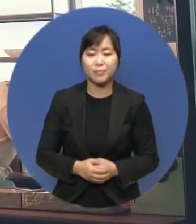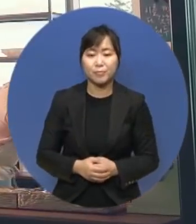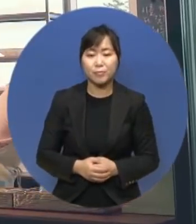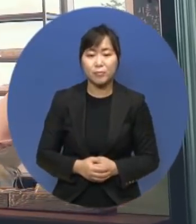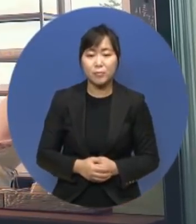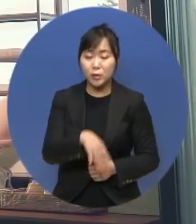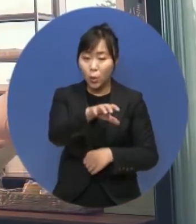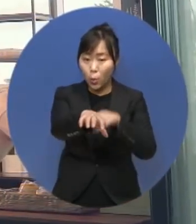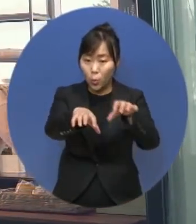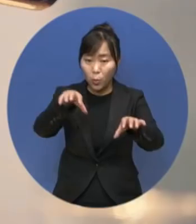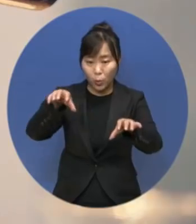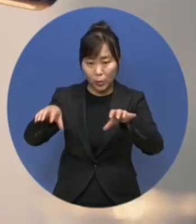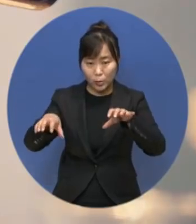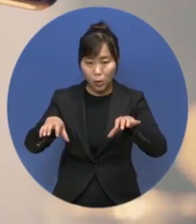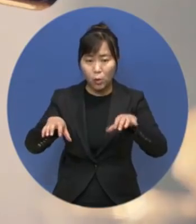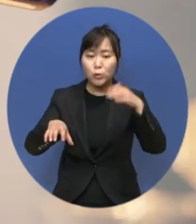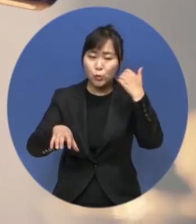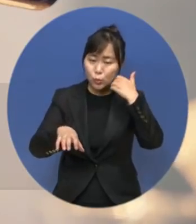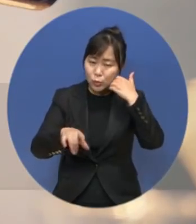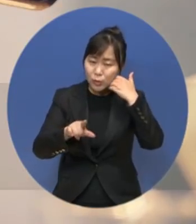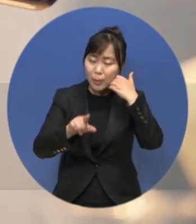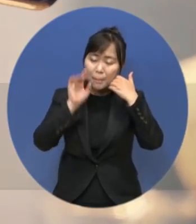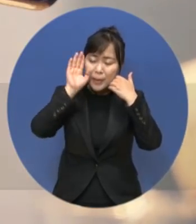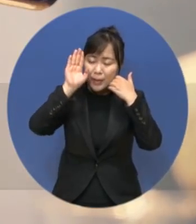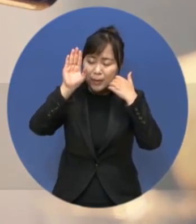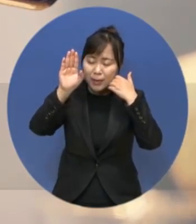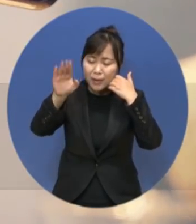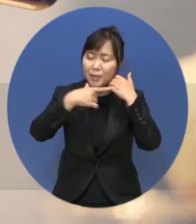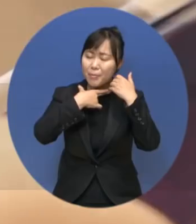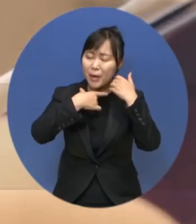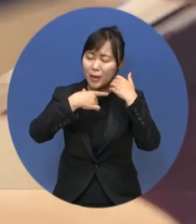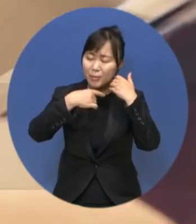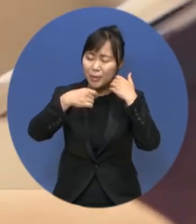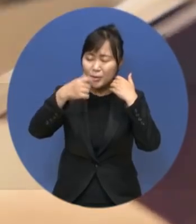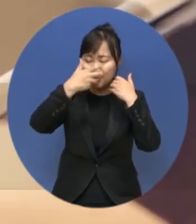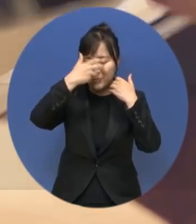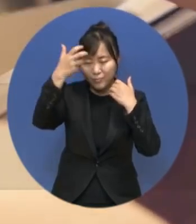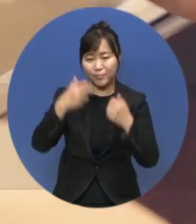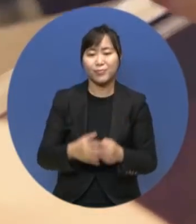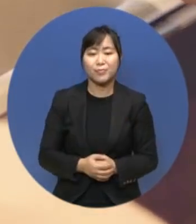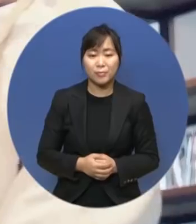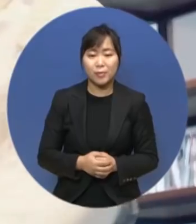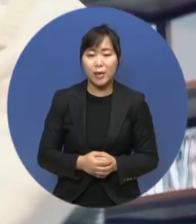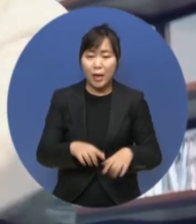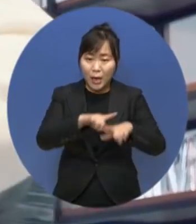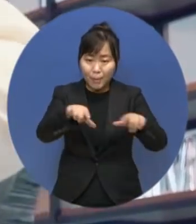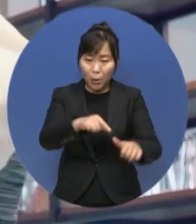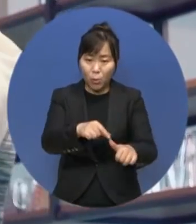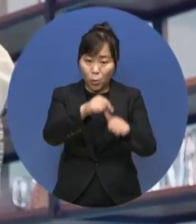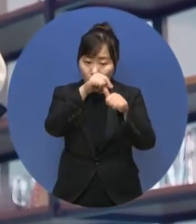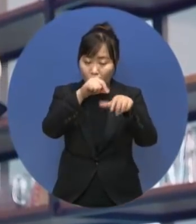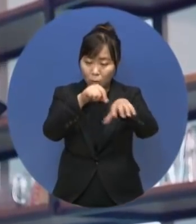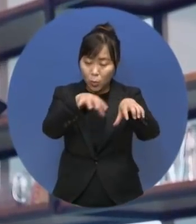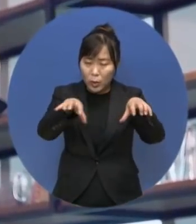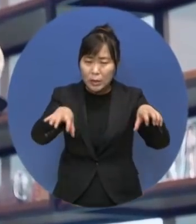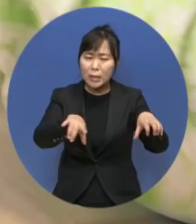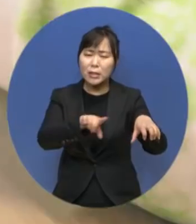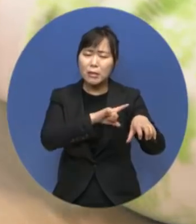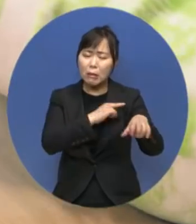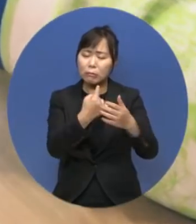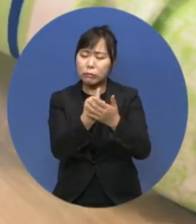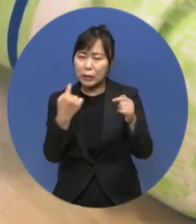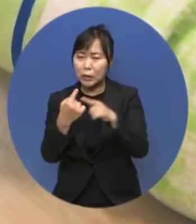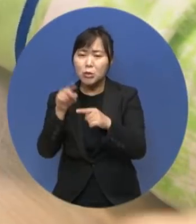그 무대 위에서 누군가는 미래를 그려나갑니다. 일반 고용시장에서 가장